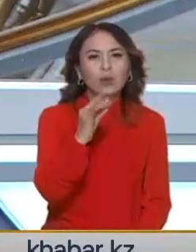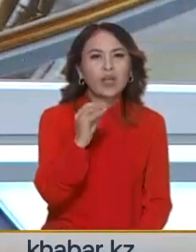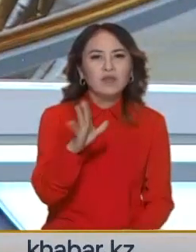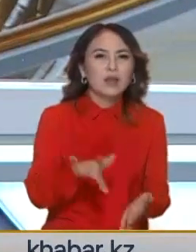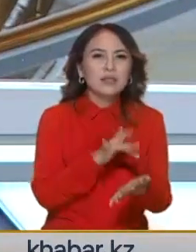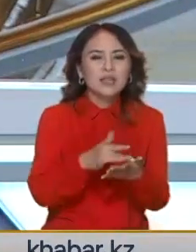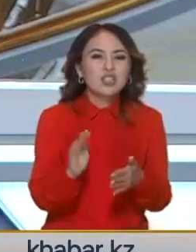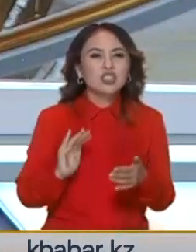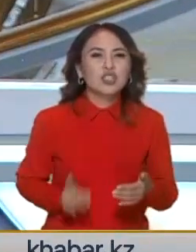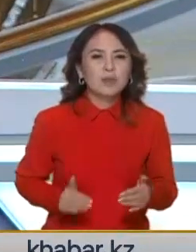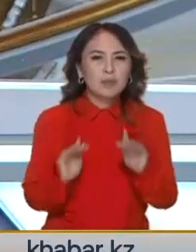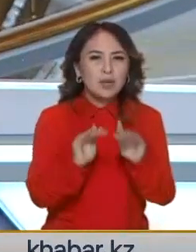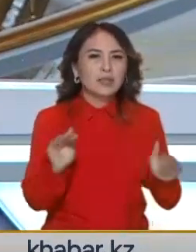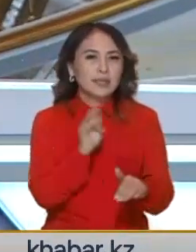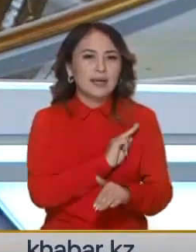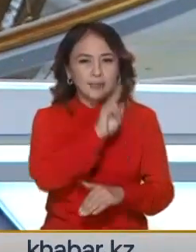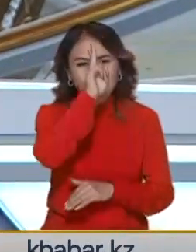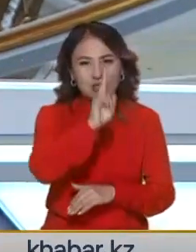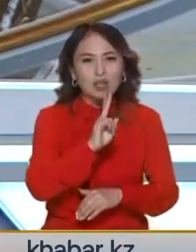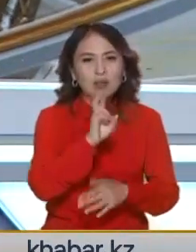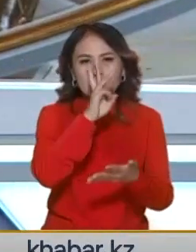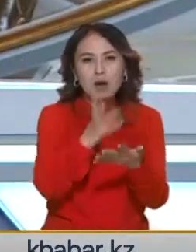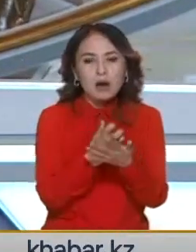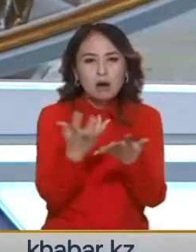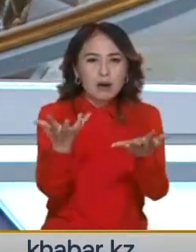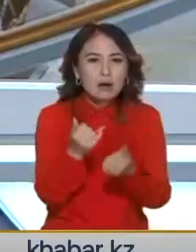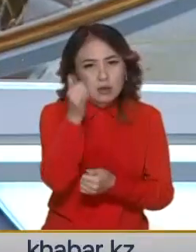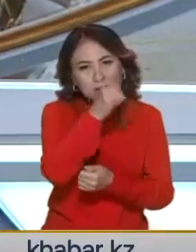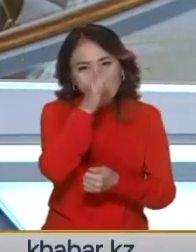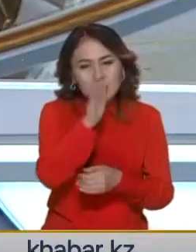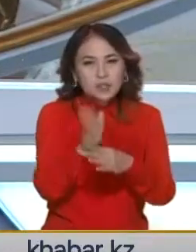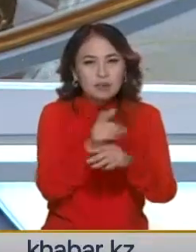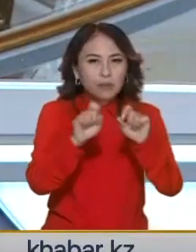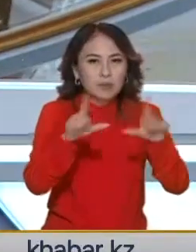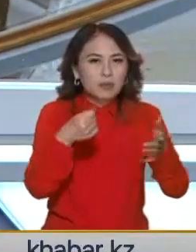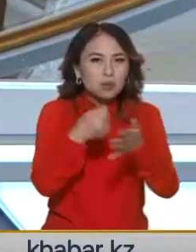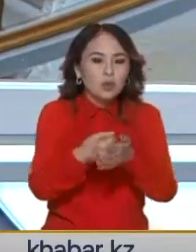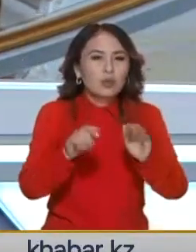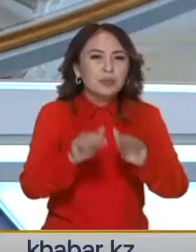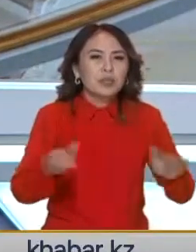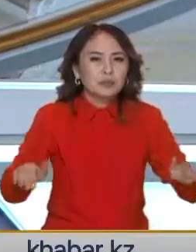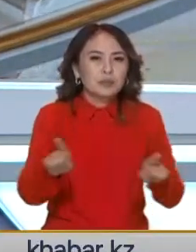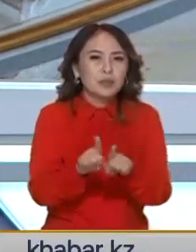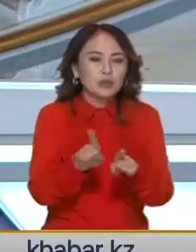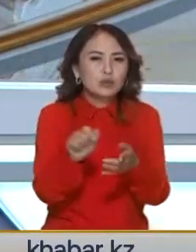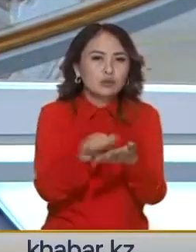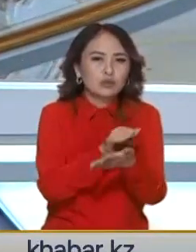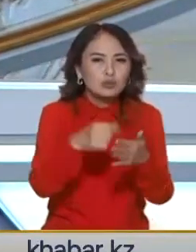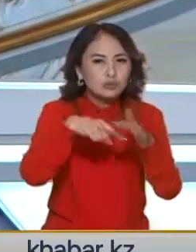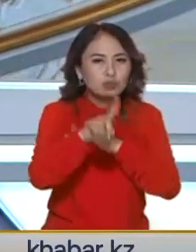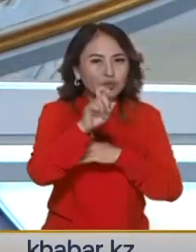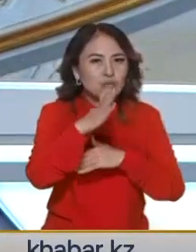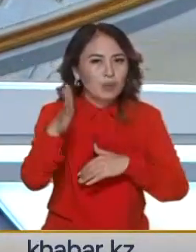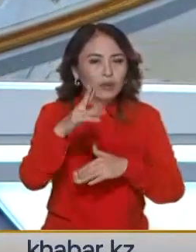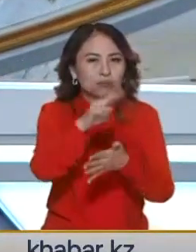Қонаев қаласындағы жекеменшік балабақша қызметкерлері екі айдан бері жалақысын ала алмай жүр. Аталған мектепке дейінгі білім беру мекемесінде құжат жүзінде 100-ден